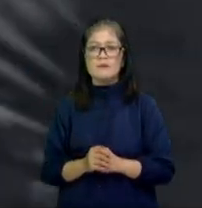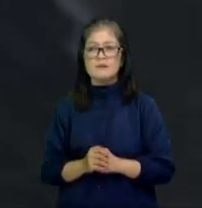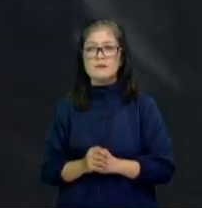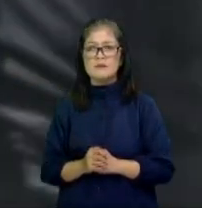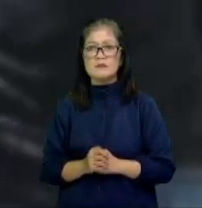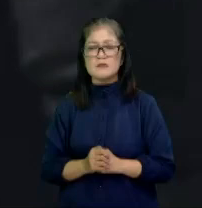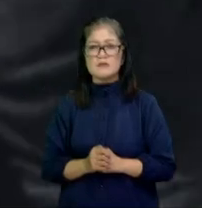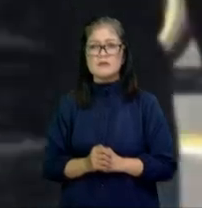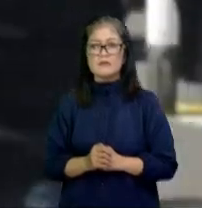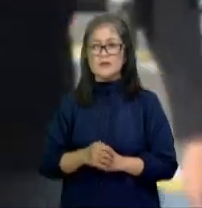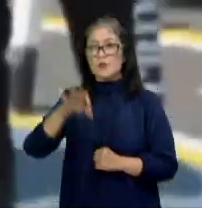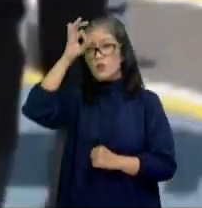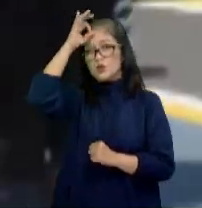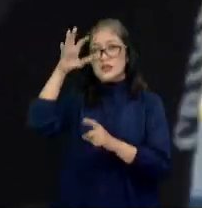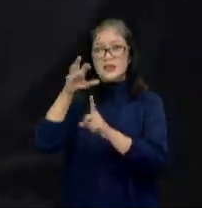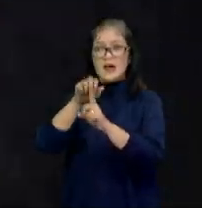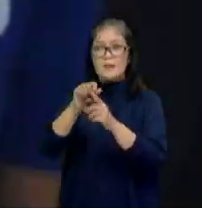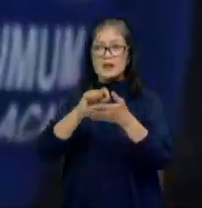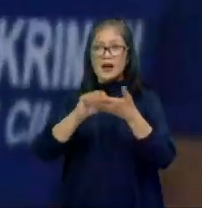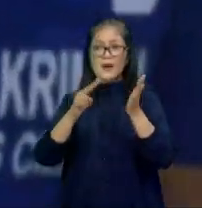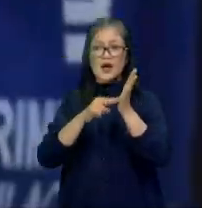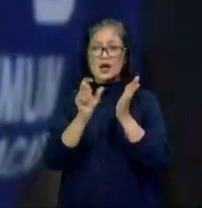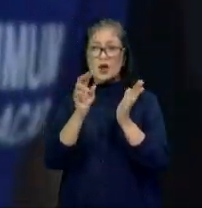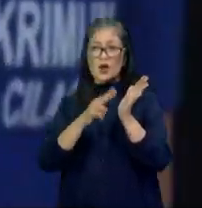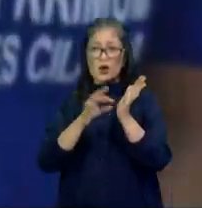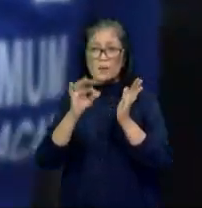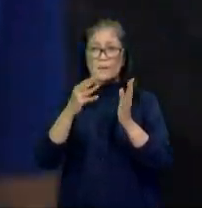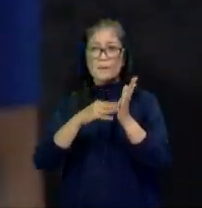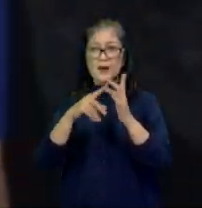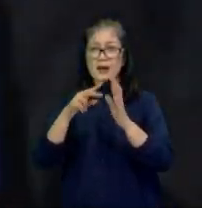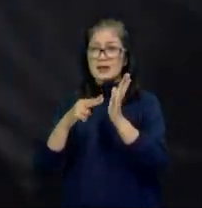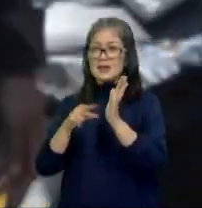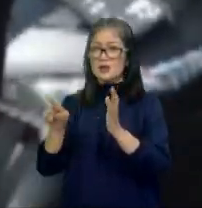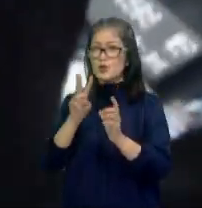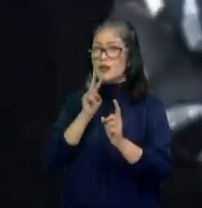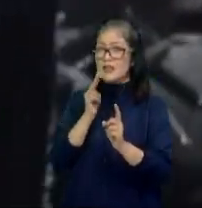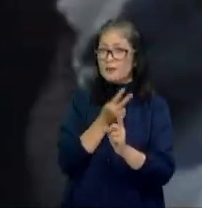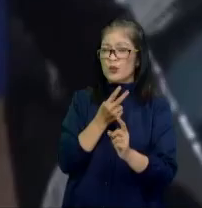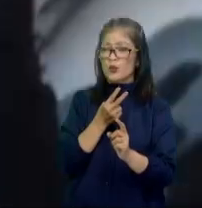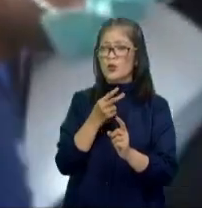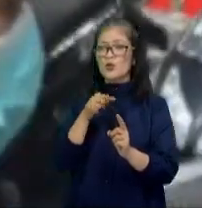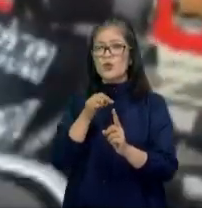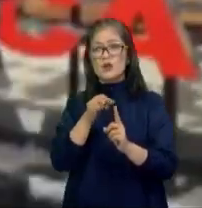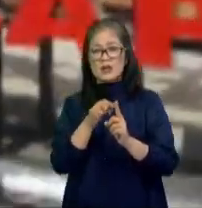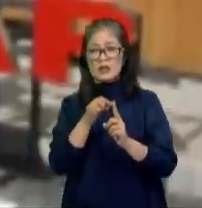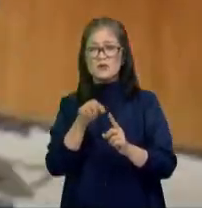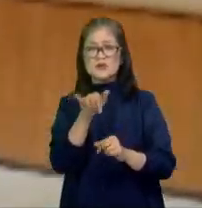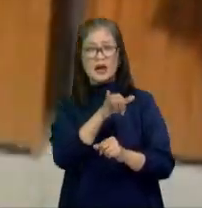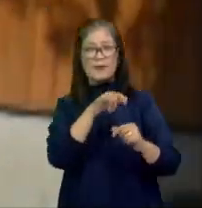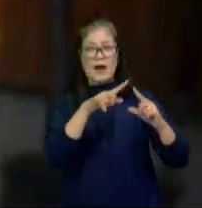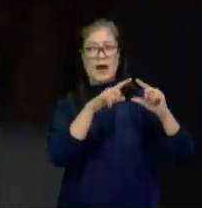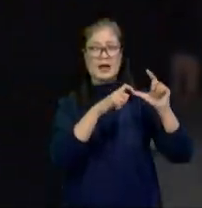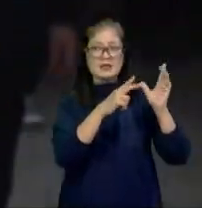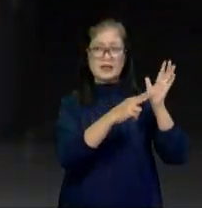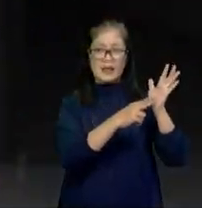Polisi menangkap Norman Saiktiano alias WP karena melakukan penipuan terhadap seorang aparatur sipil negara. Warga desa